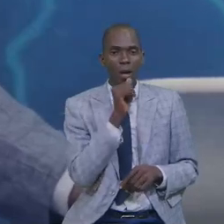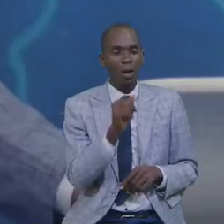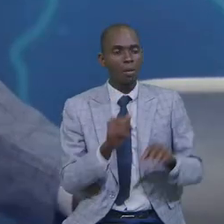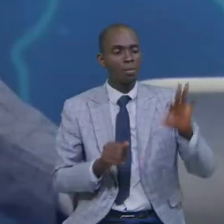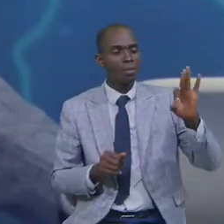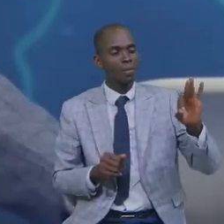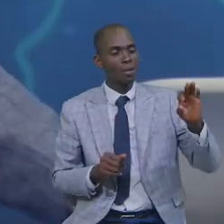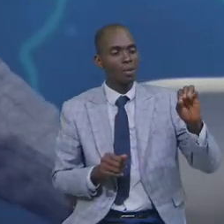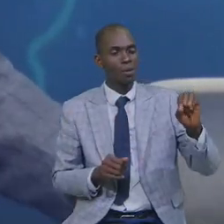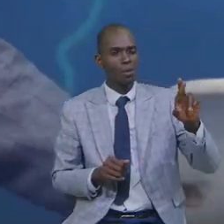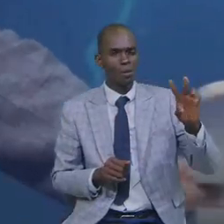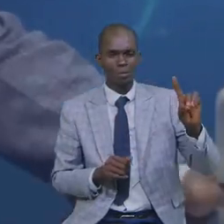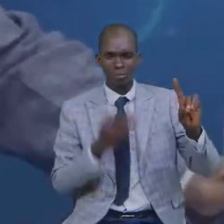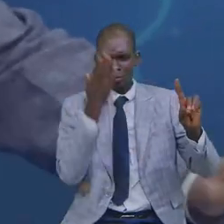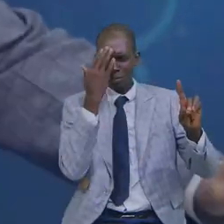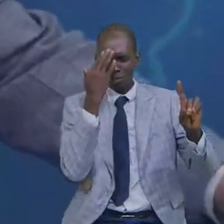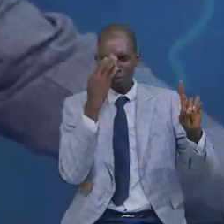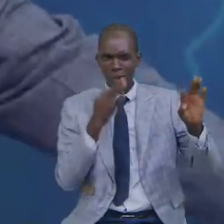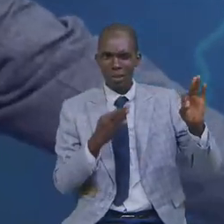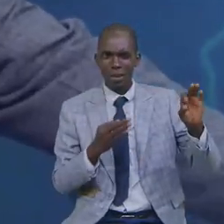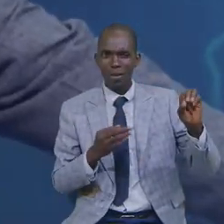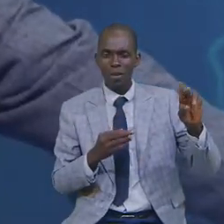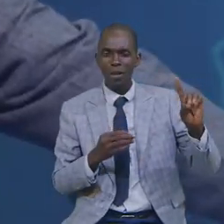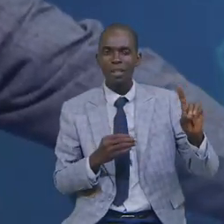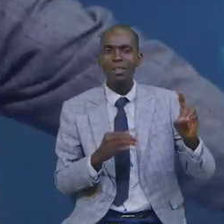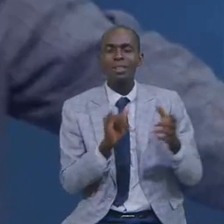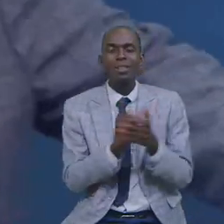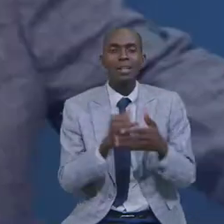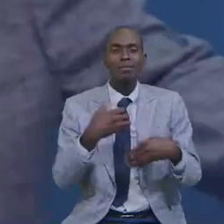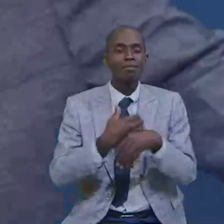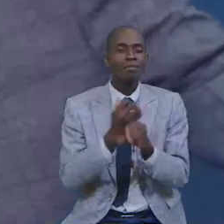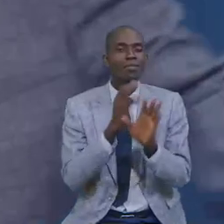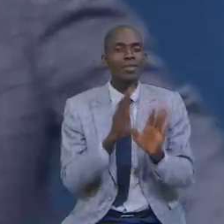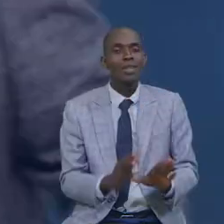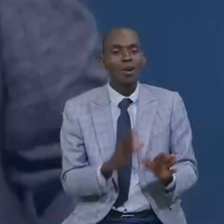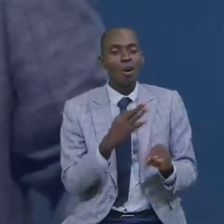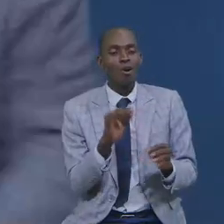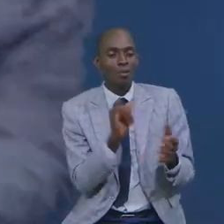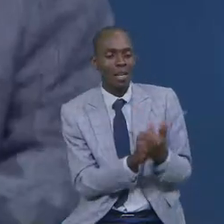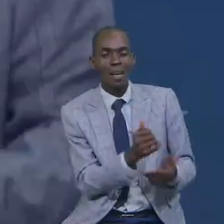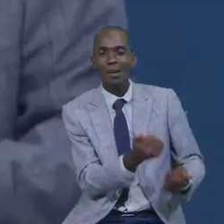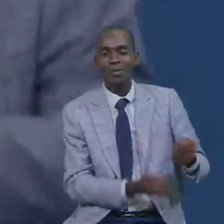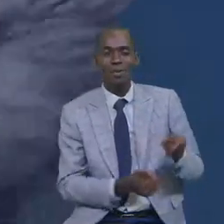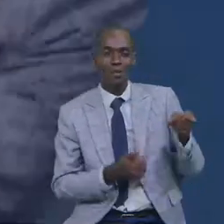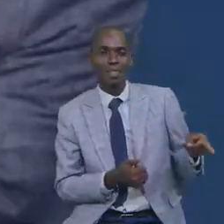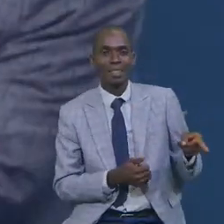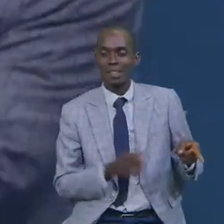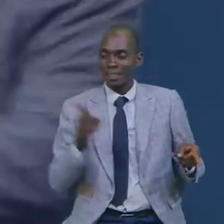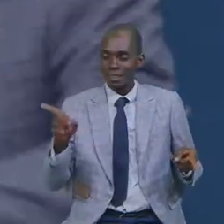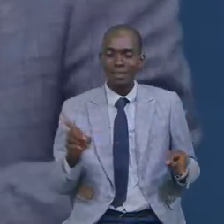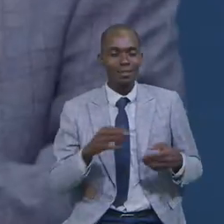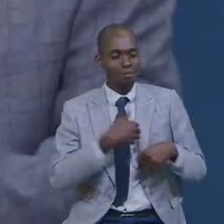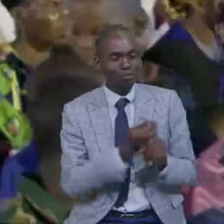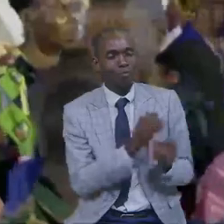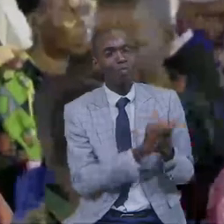je suis Ford c'est celui qui a la société qui a fabriqué le modèle de véhicule il savait quoi